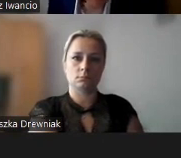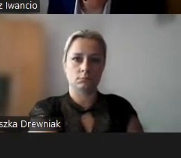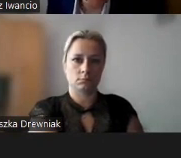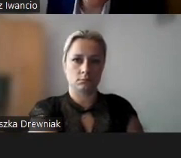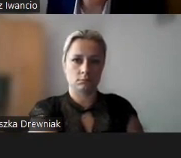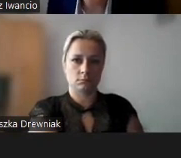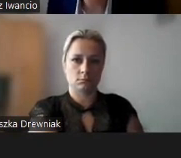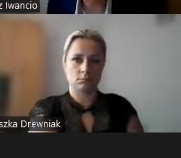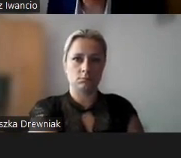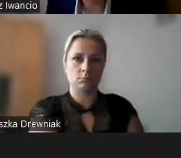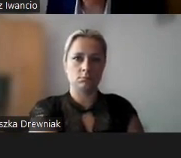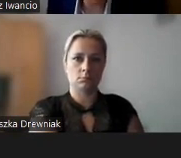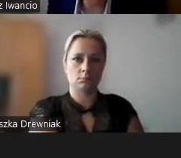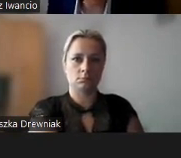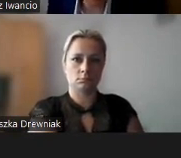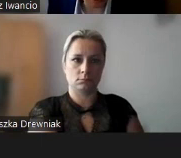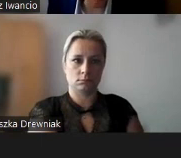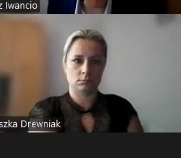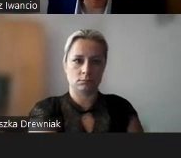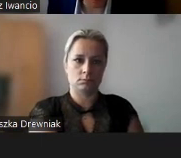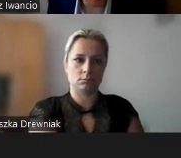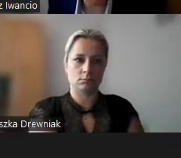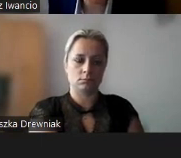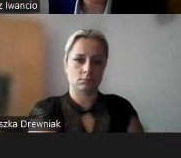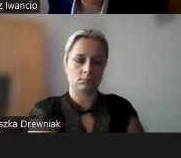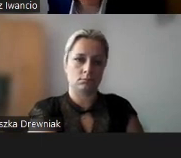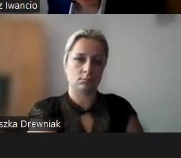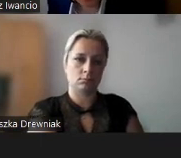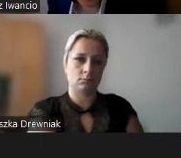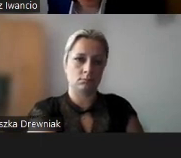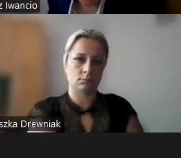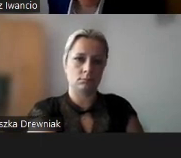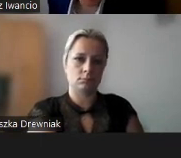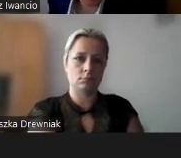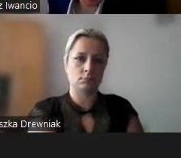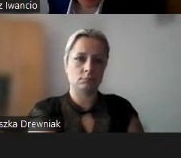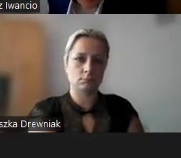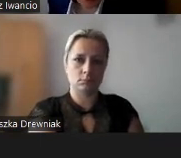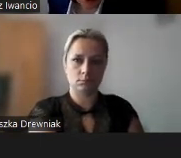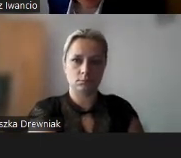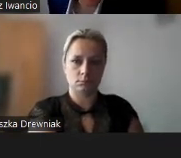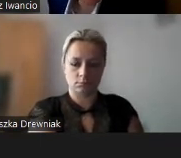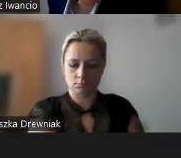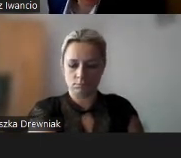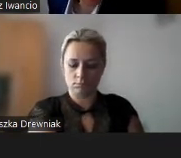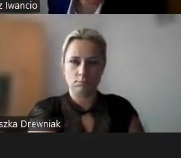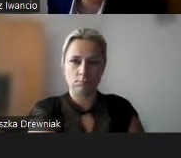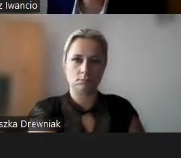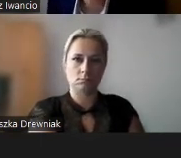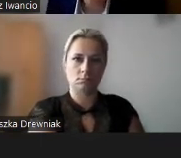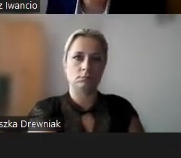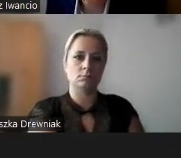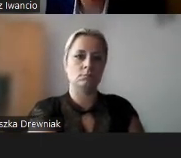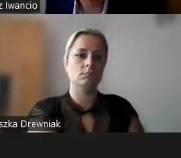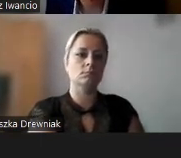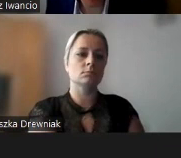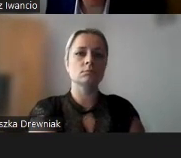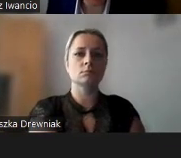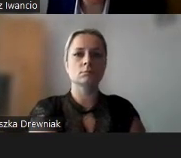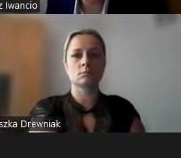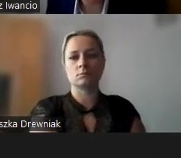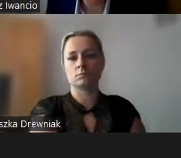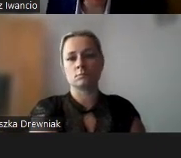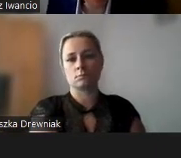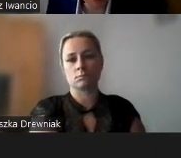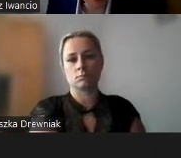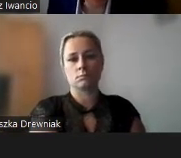europejskie. Były już i są albo na etapie obecnie zakończania, albo już są zakończone projekty z